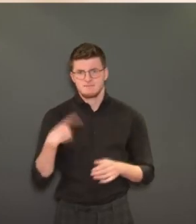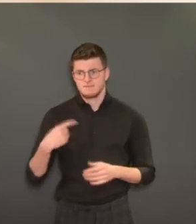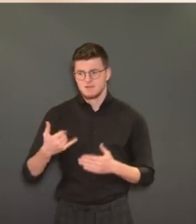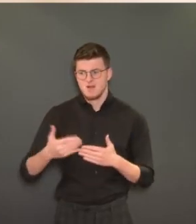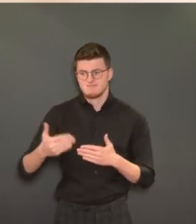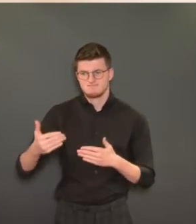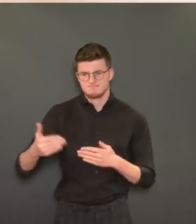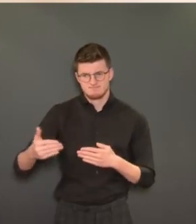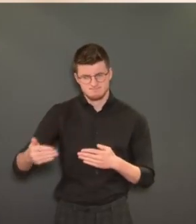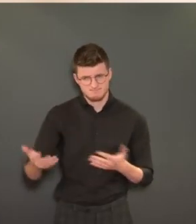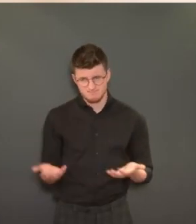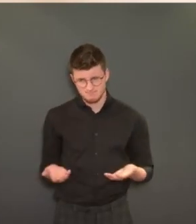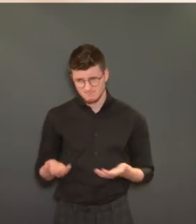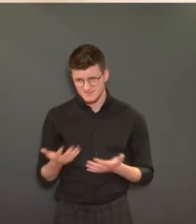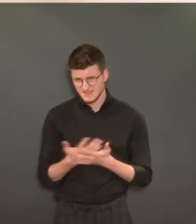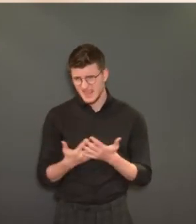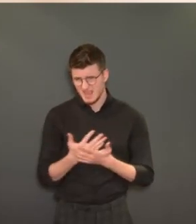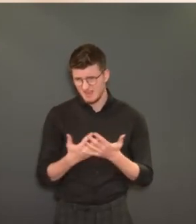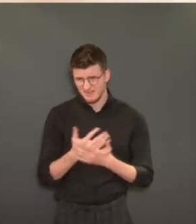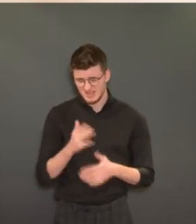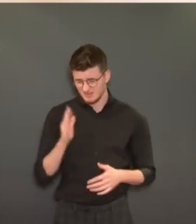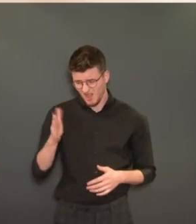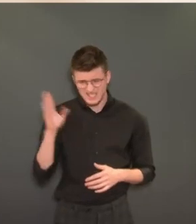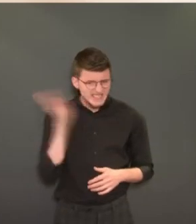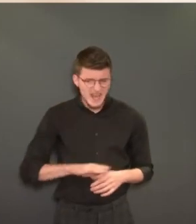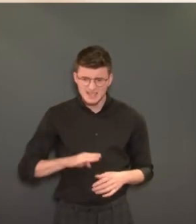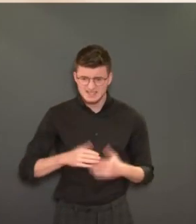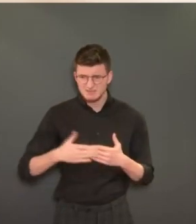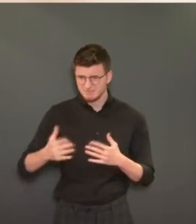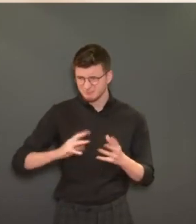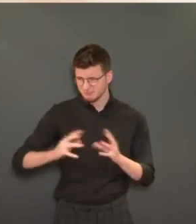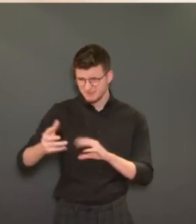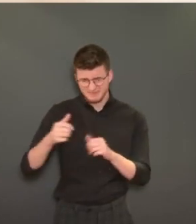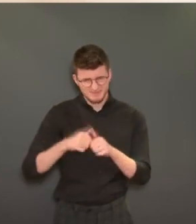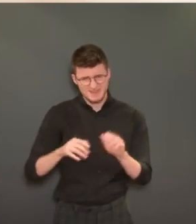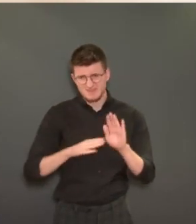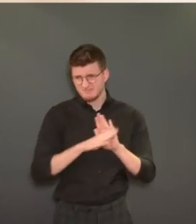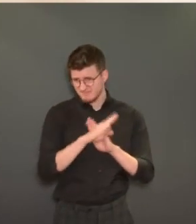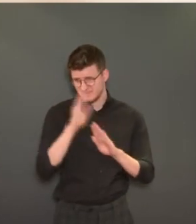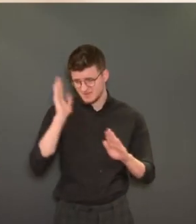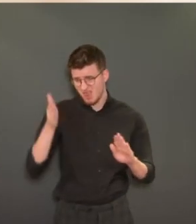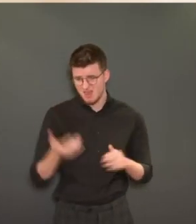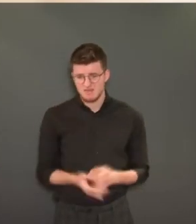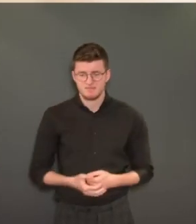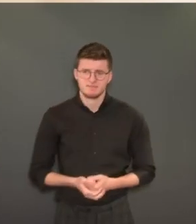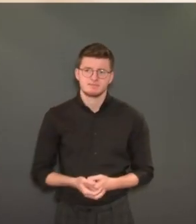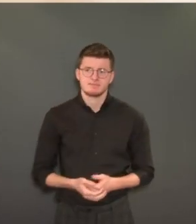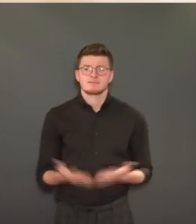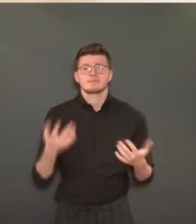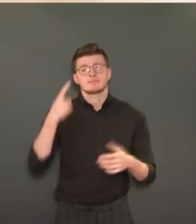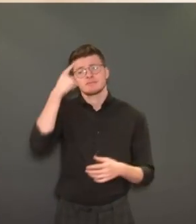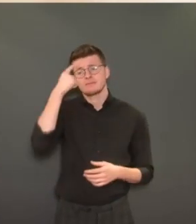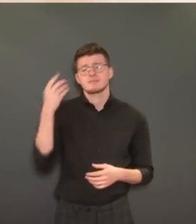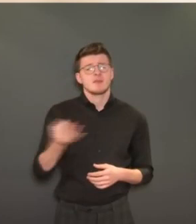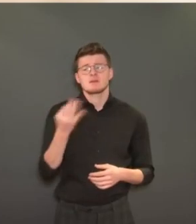compte que les prochains jours ne seront pas des jours positifs au niveau des chiffres. Les chiffres vont continuer à augmenter et je pense